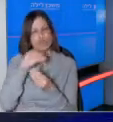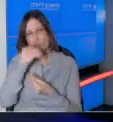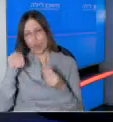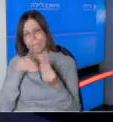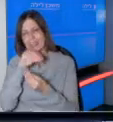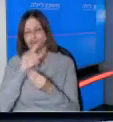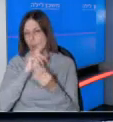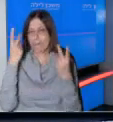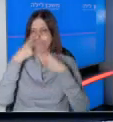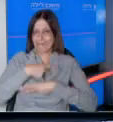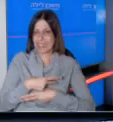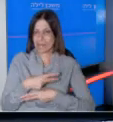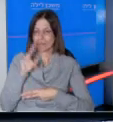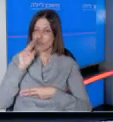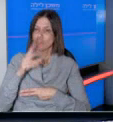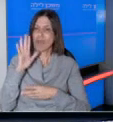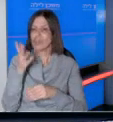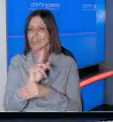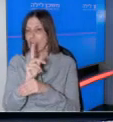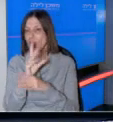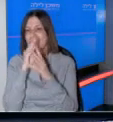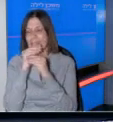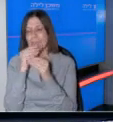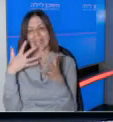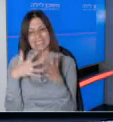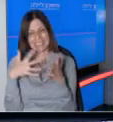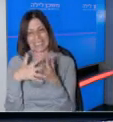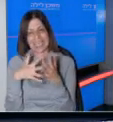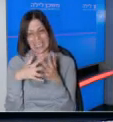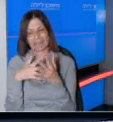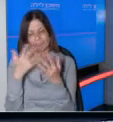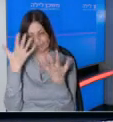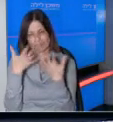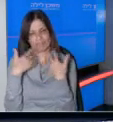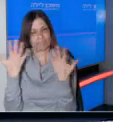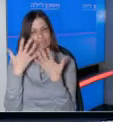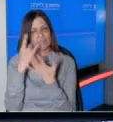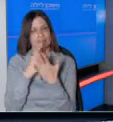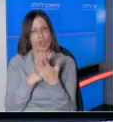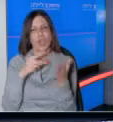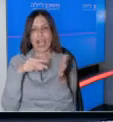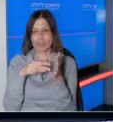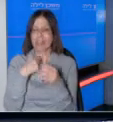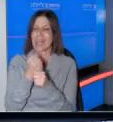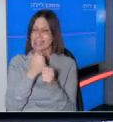לא מבינים. יש לנו 5 דקות גם לדבר על הסקר, אז בוא זרוק לי מה קורה בחוק החשמל. כן, אז בגדול